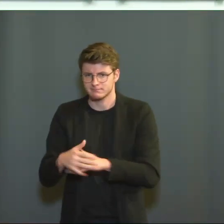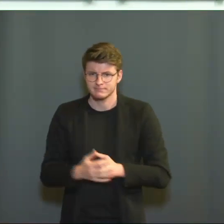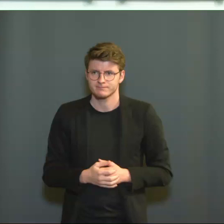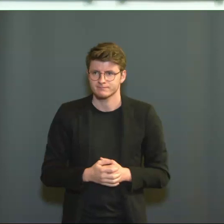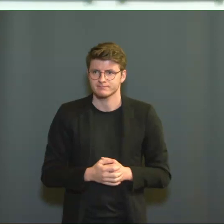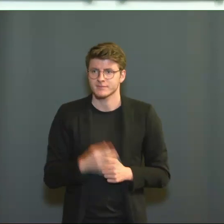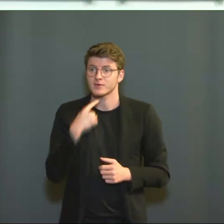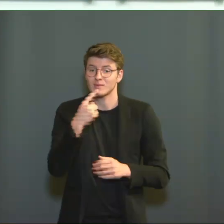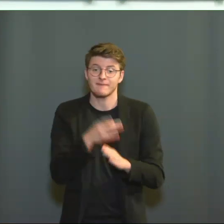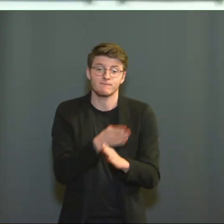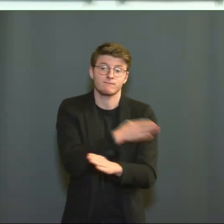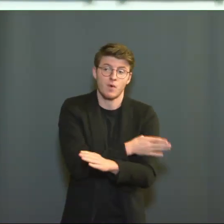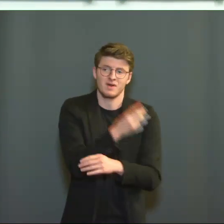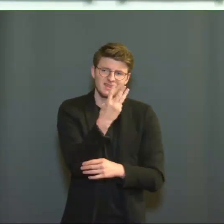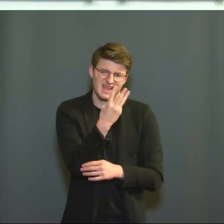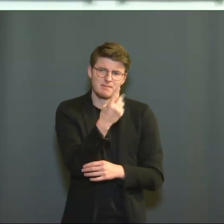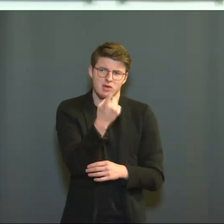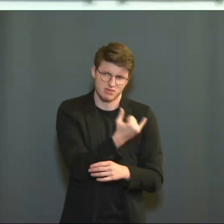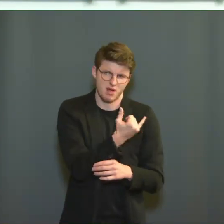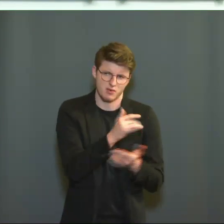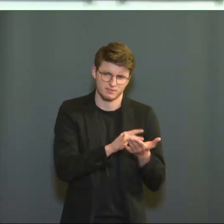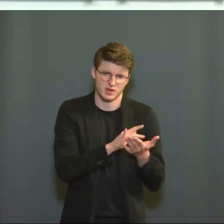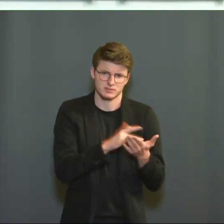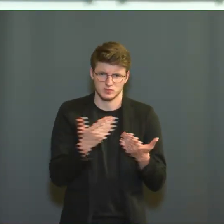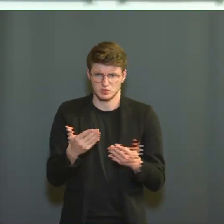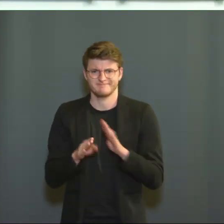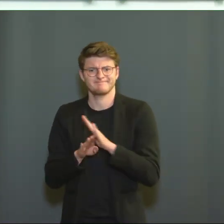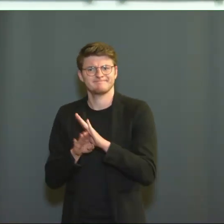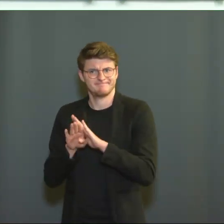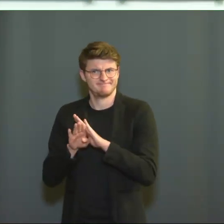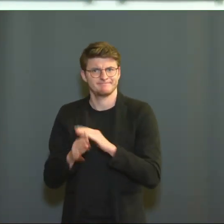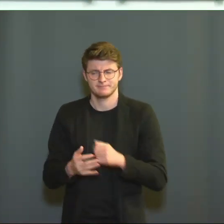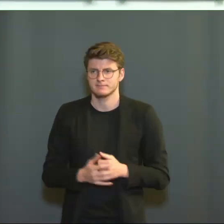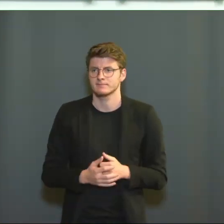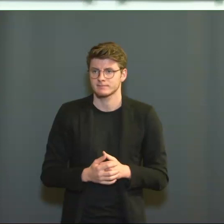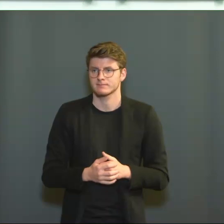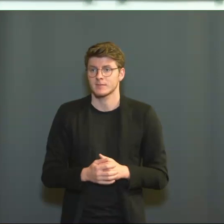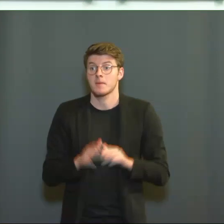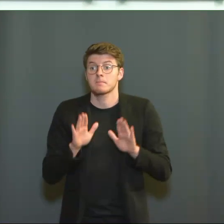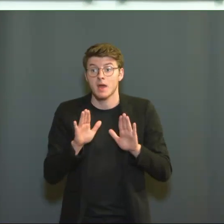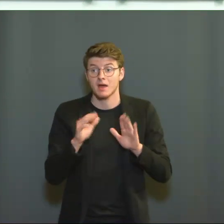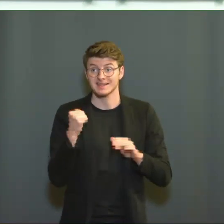betreurden we nog gemiddeld 3 overlijdens per dag. Gisteren en eergisteren